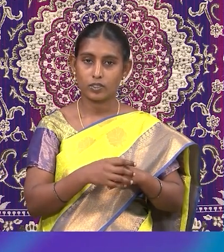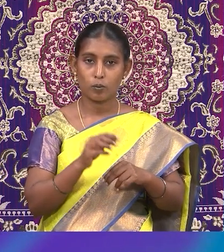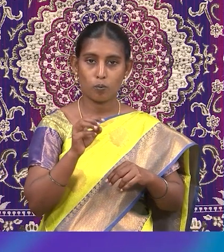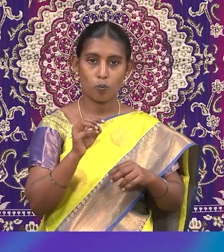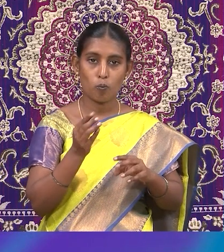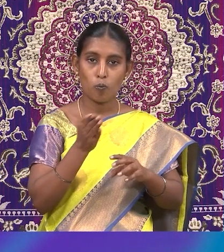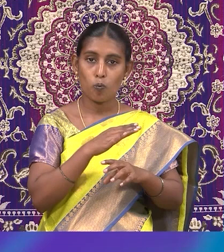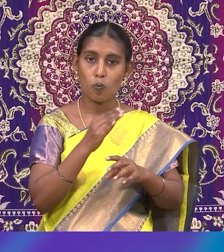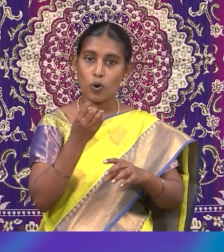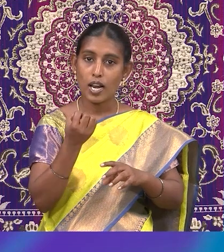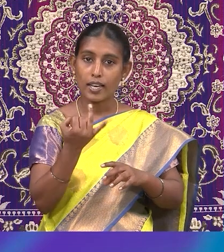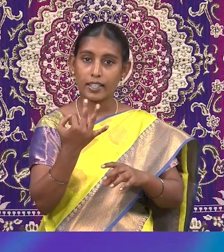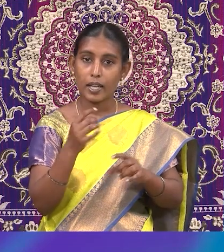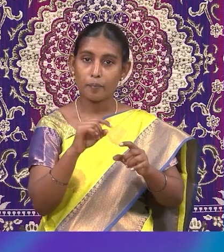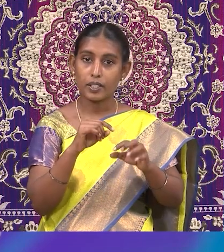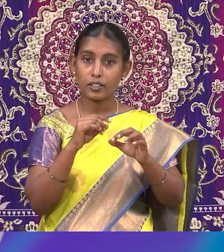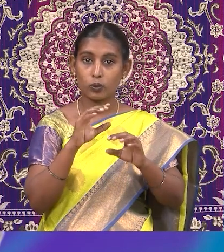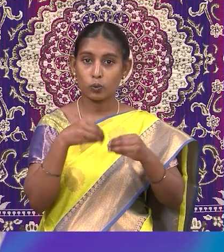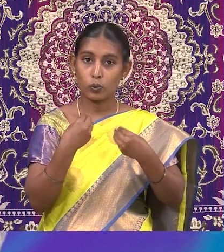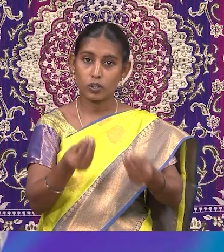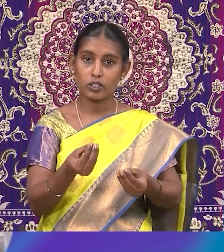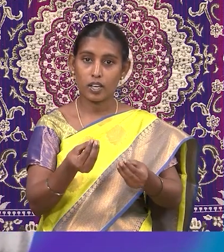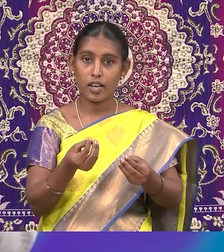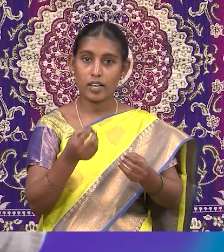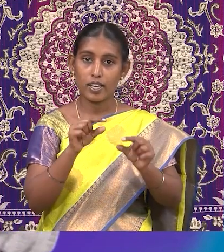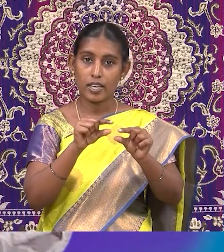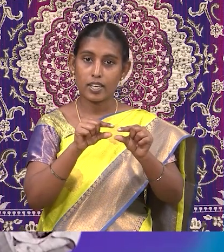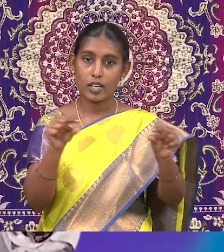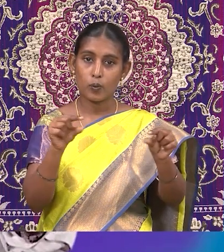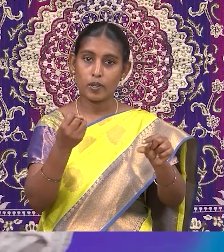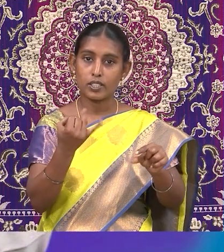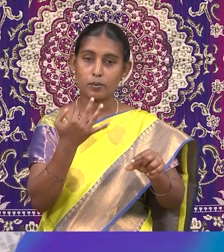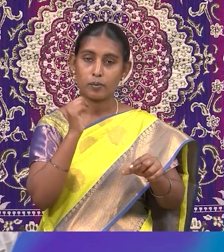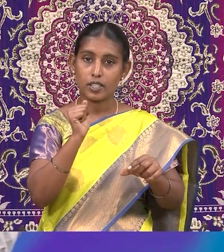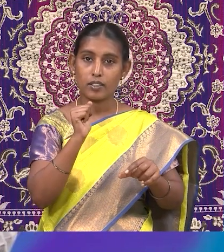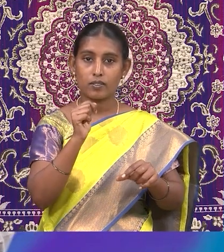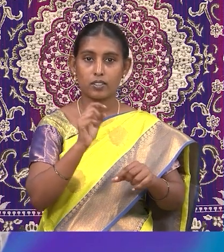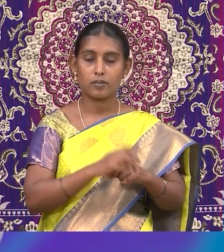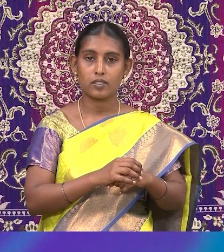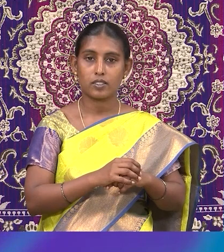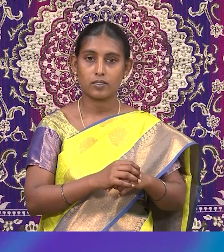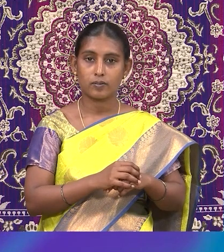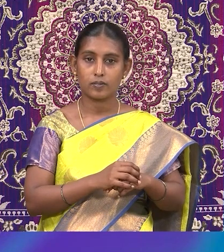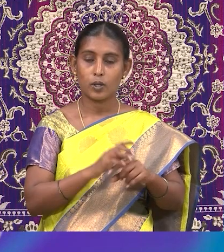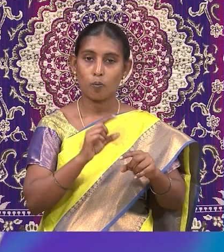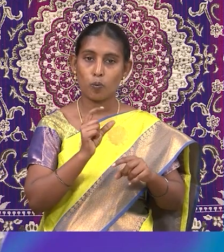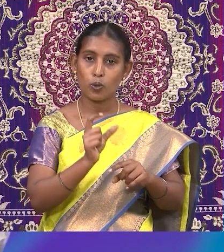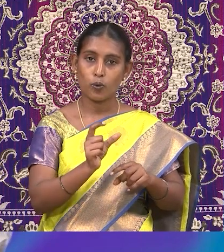மூலங்கள் கொடுக்கப்பட்டால் இருபடிச் சமன்பாட்டை எழுதுவது எவ்வாறு? பொது